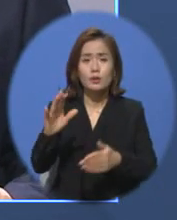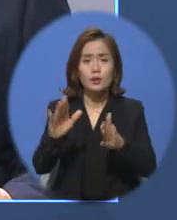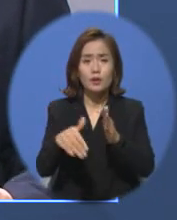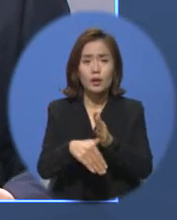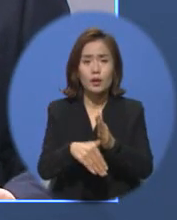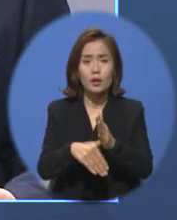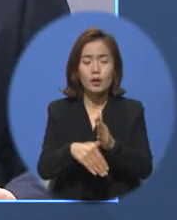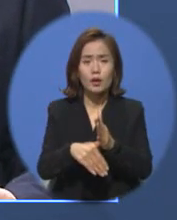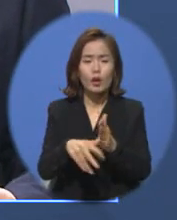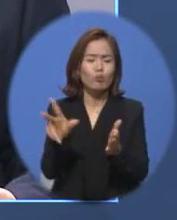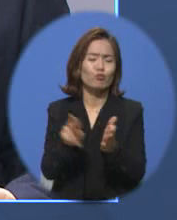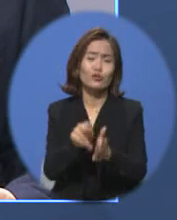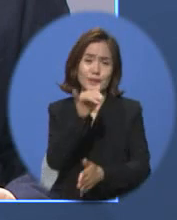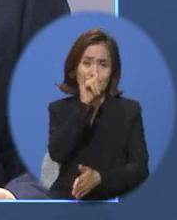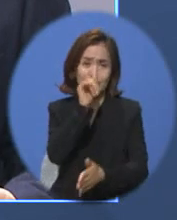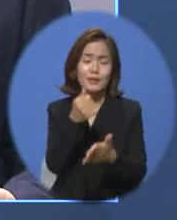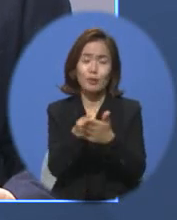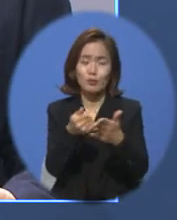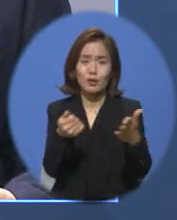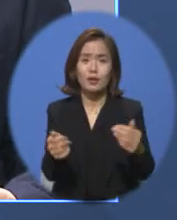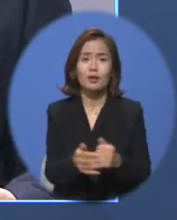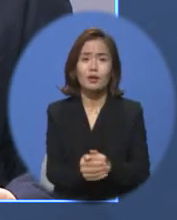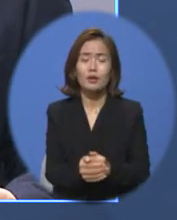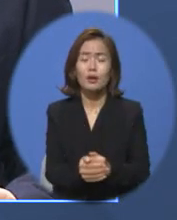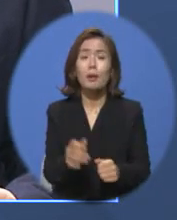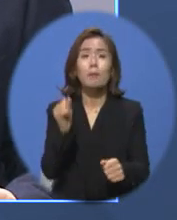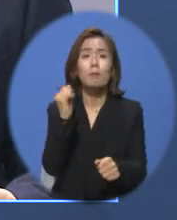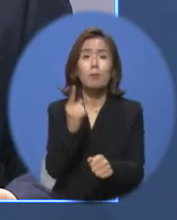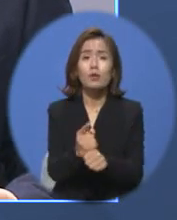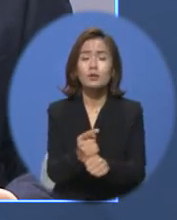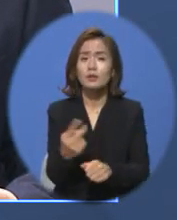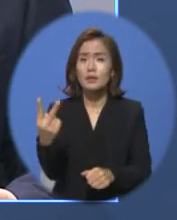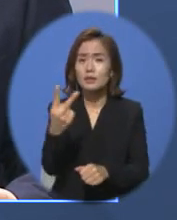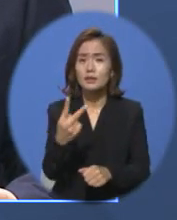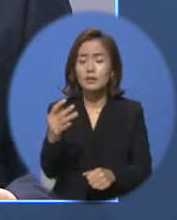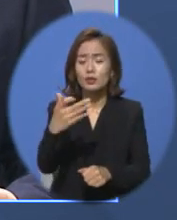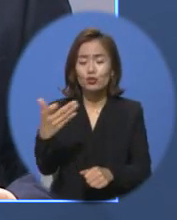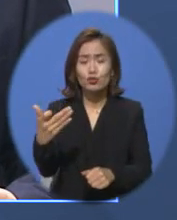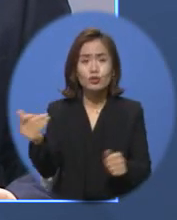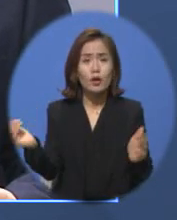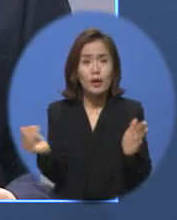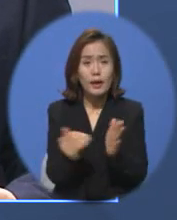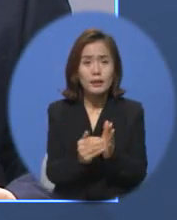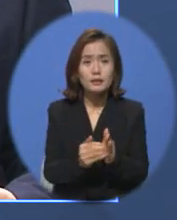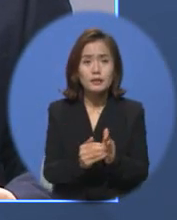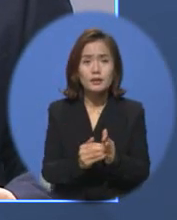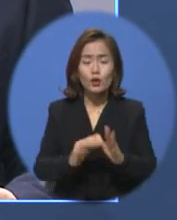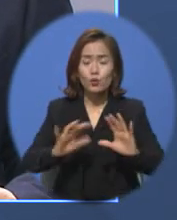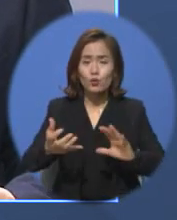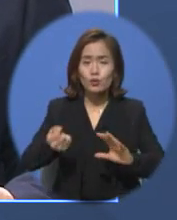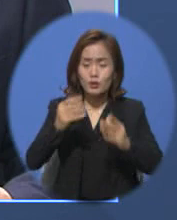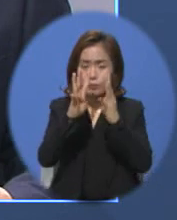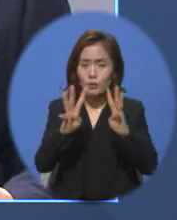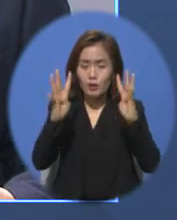2017년대학입학금문제가논란을불러일으켰고, 국립대에서는2019년까지입학금이폐지되었으며,